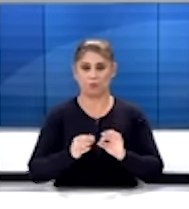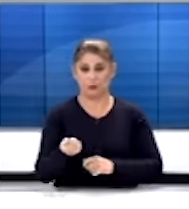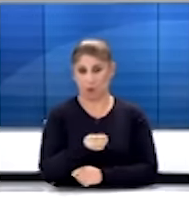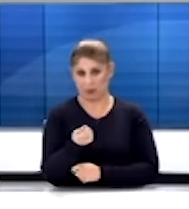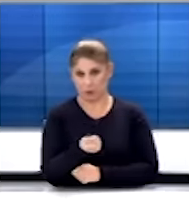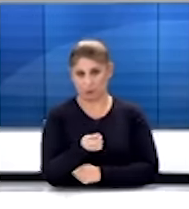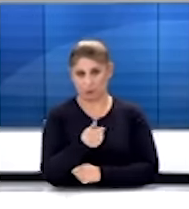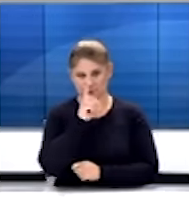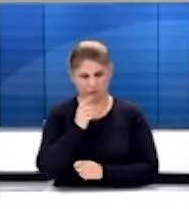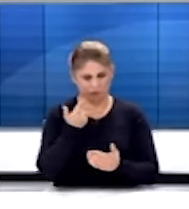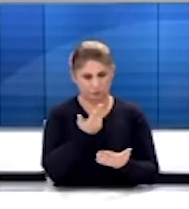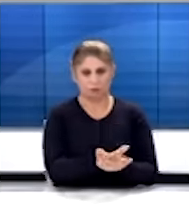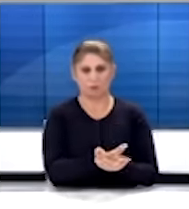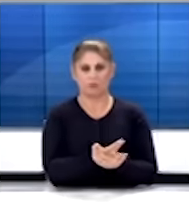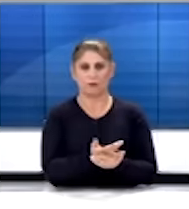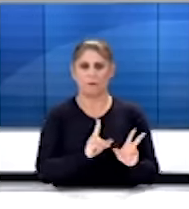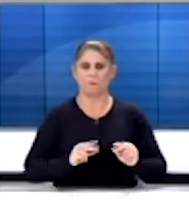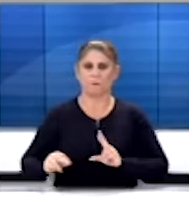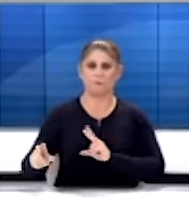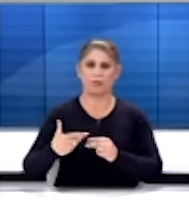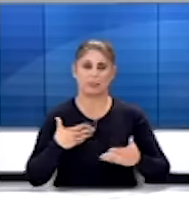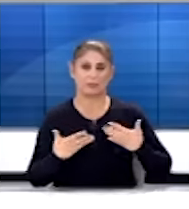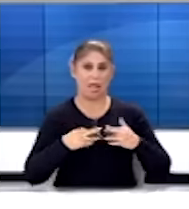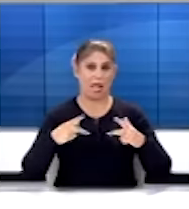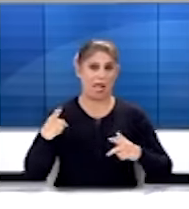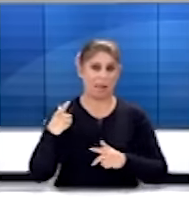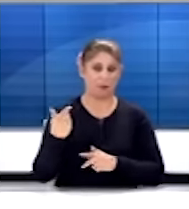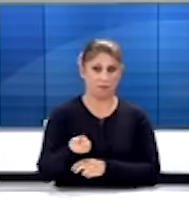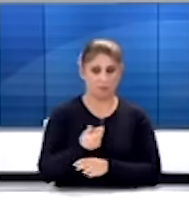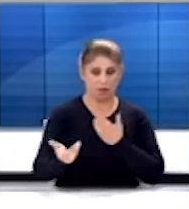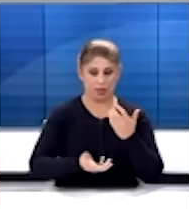κατάσβεση. Απαιτείται ενιαίο σύγχρονος αντιπυρικός